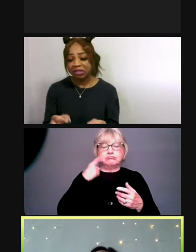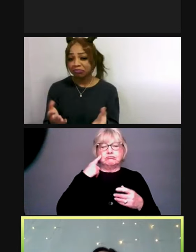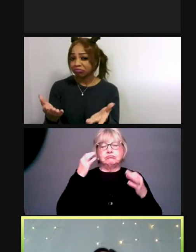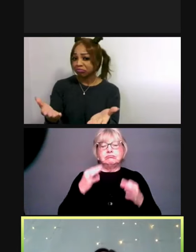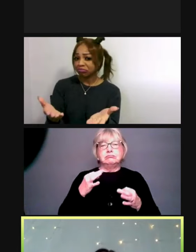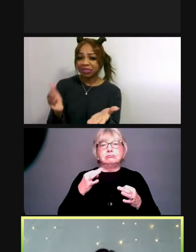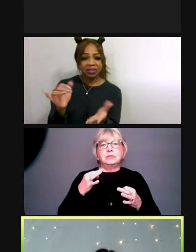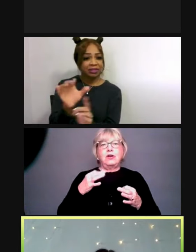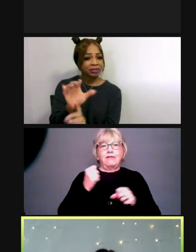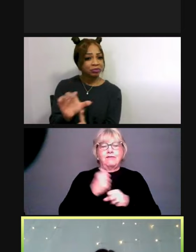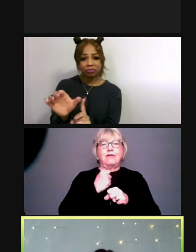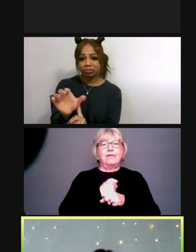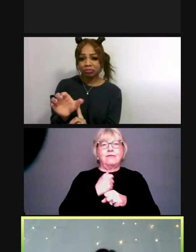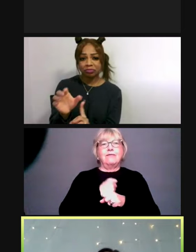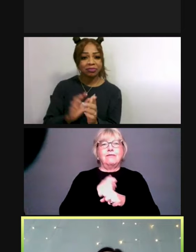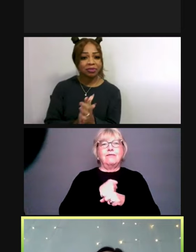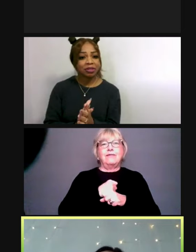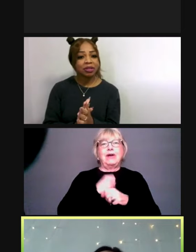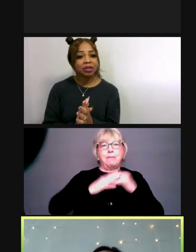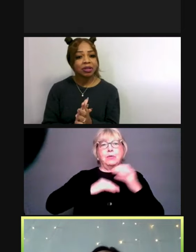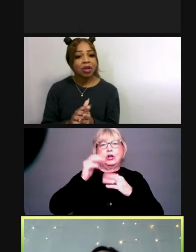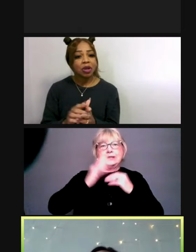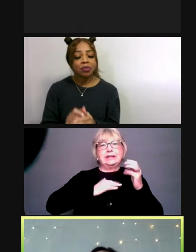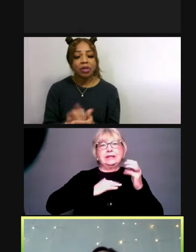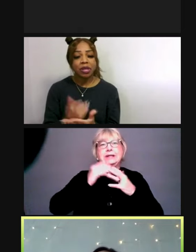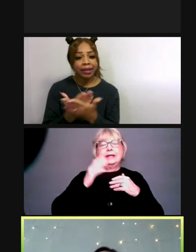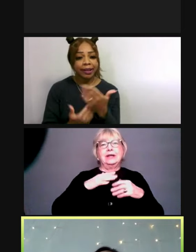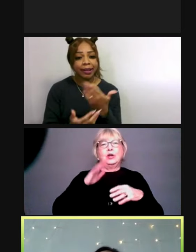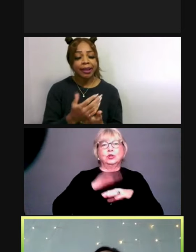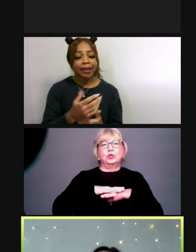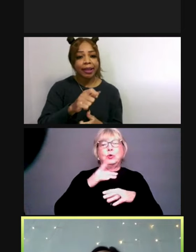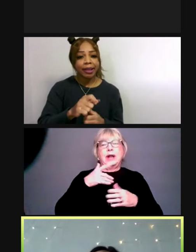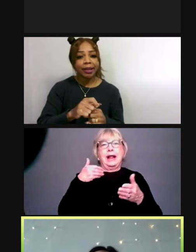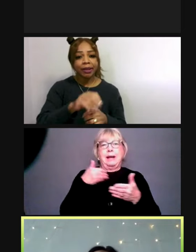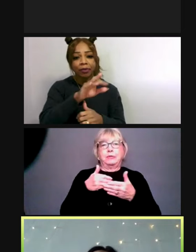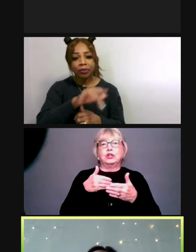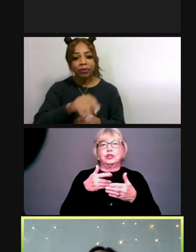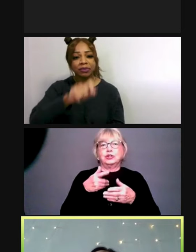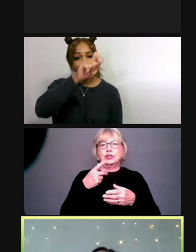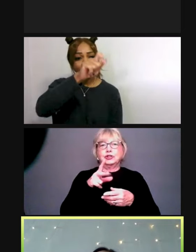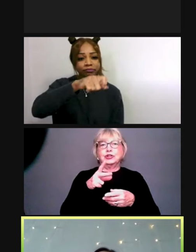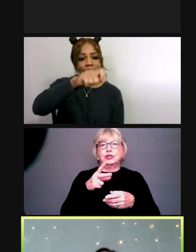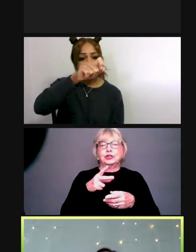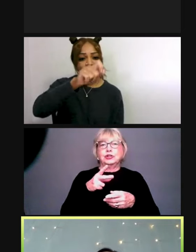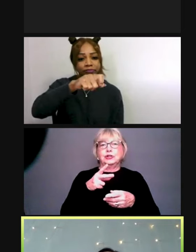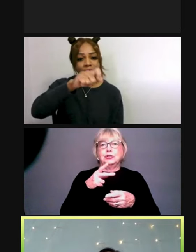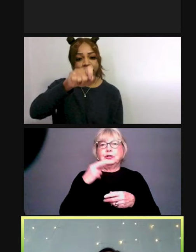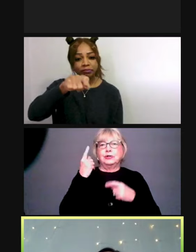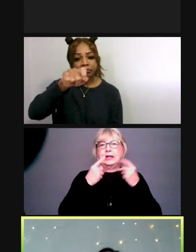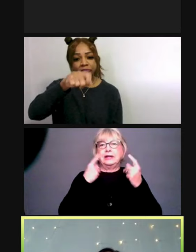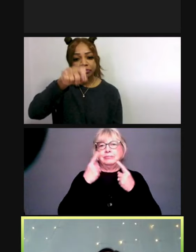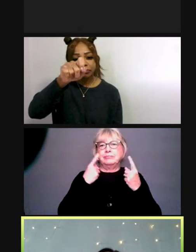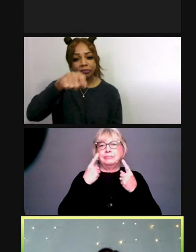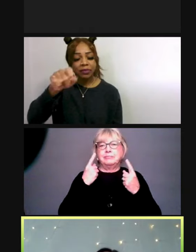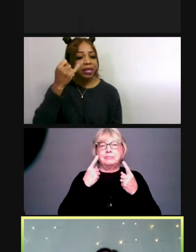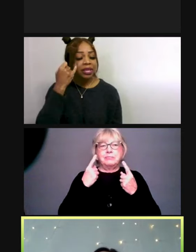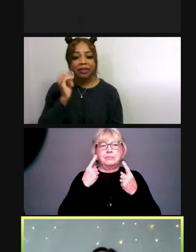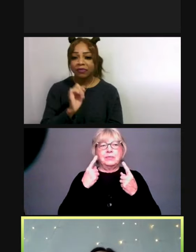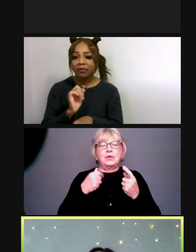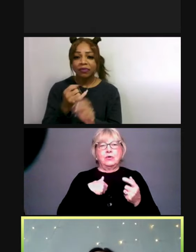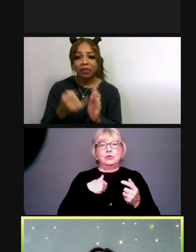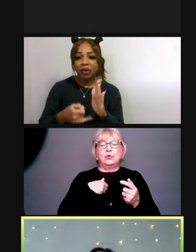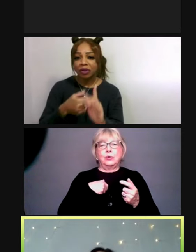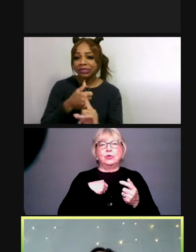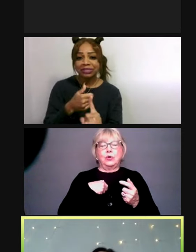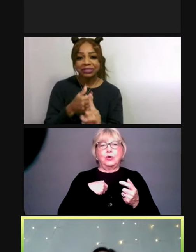de bâtir là-dessus en tant qu'approche et on a, en fait, on a marqué